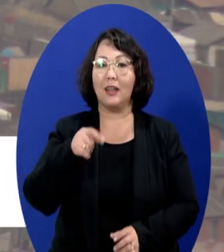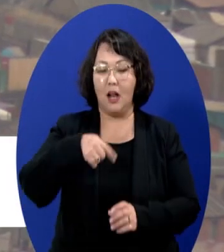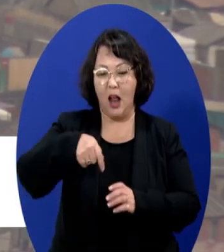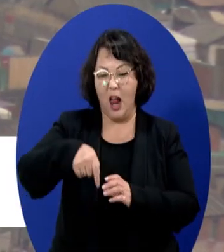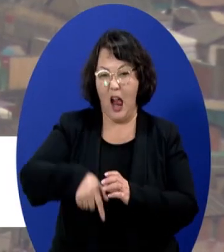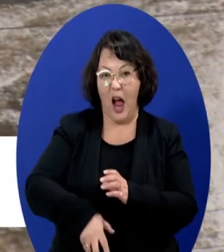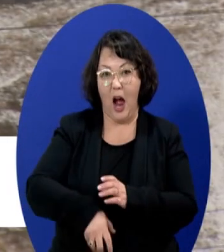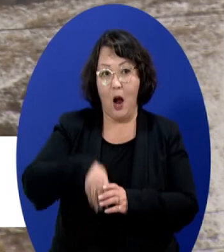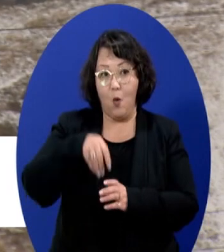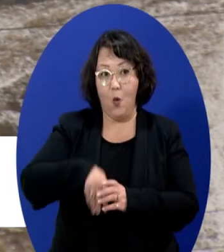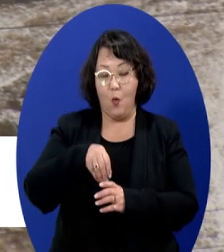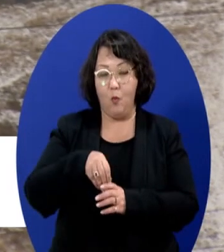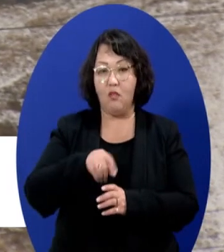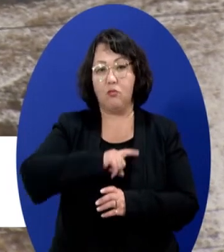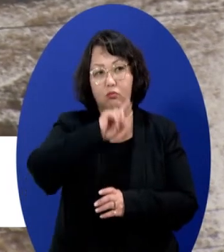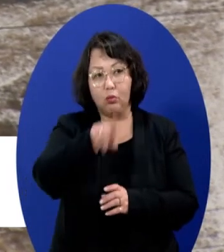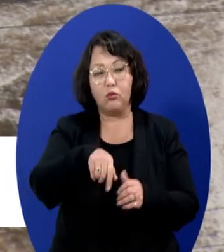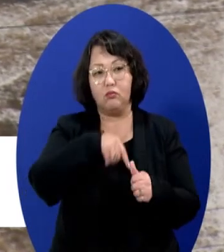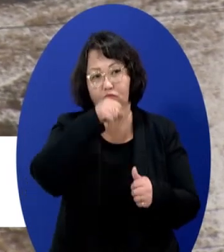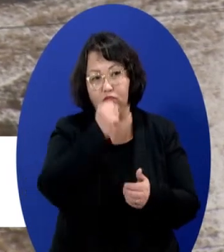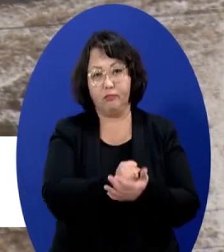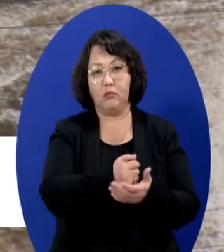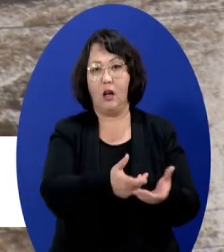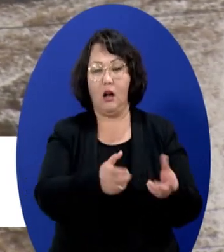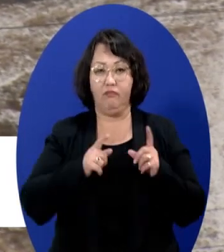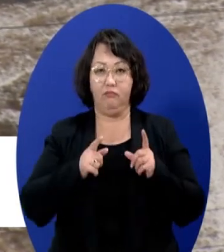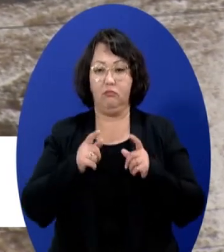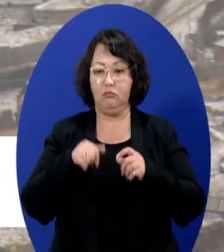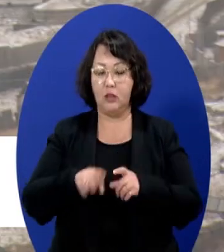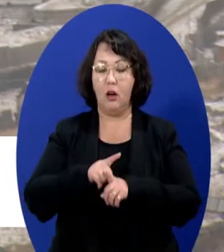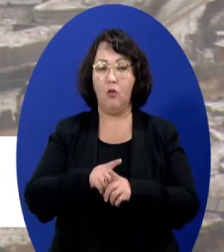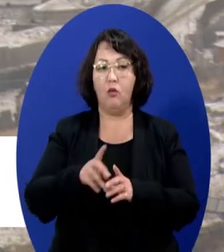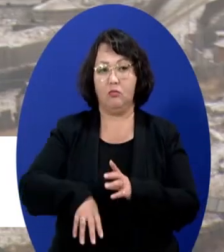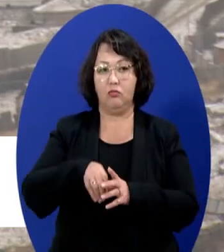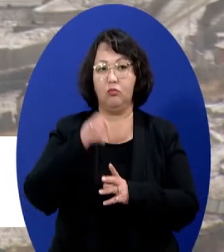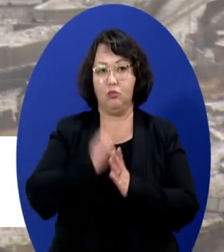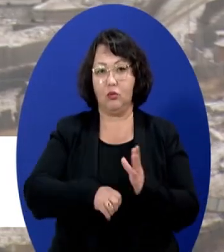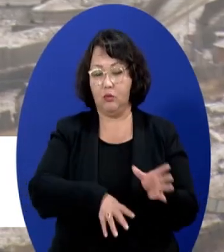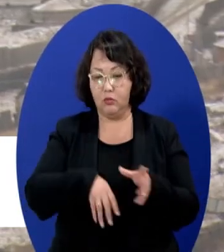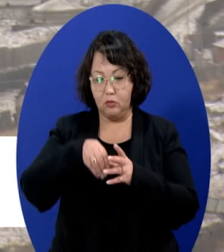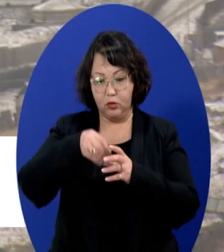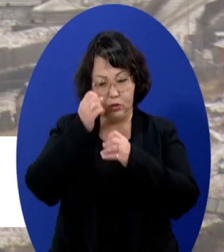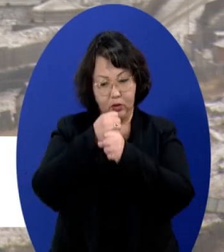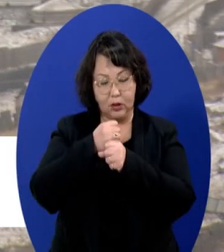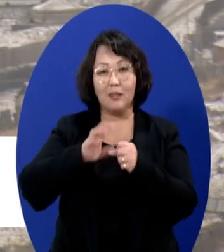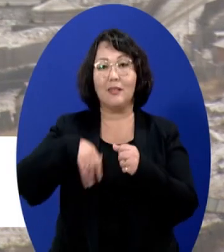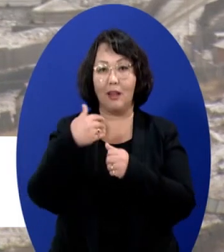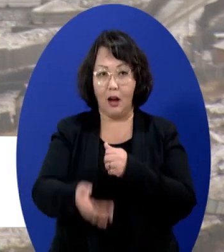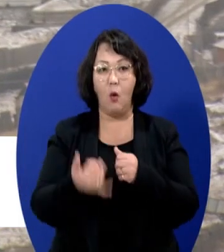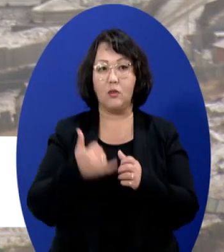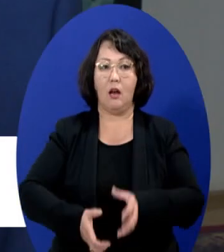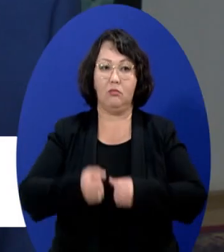хол аслагдсан газруудад удаг гаргах зөвшөөрөл олгодог байна. Мөн гаргасан гүний удгийн усыг шинжилж шинжилгээний хариу гарсны дараа хэргэлдэг